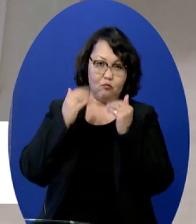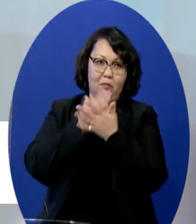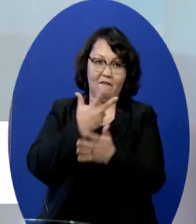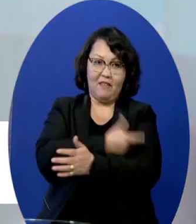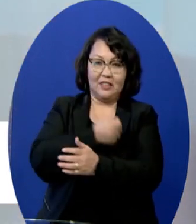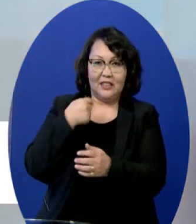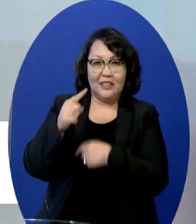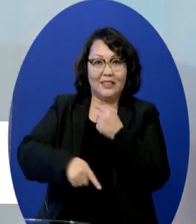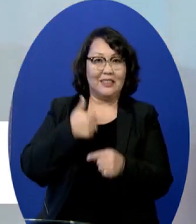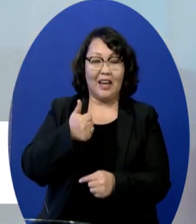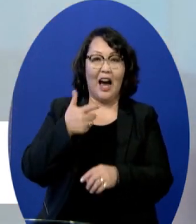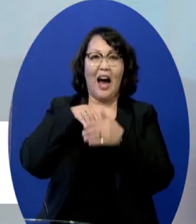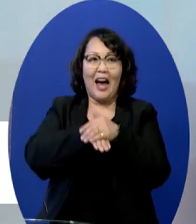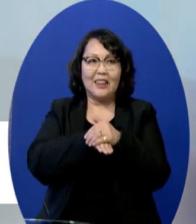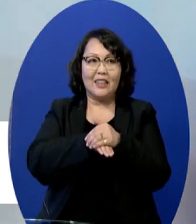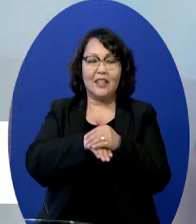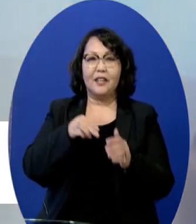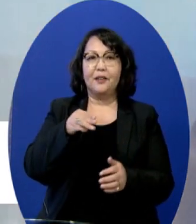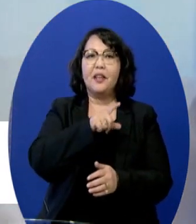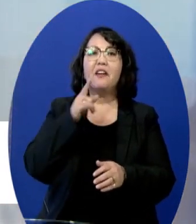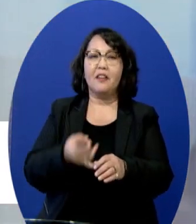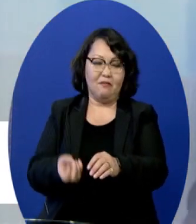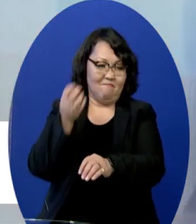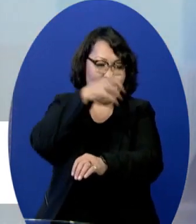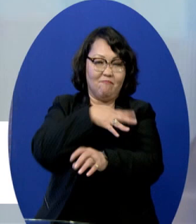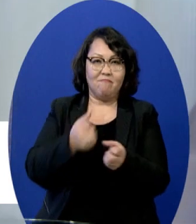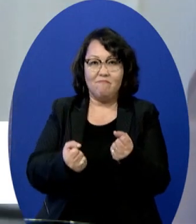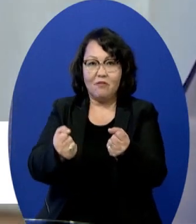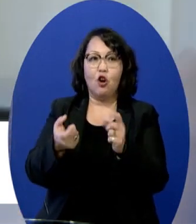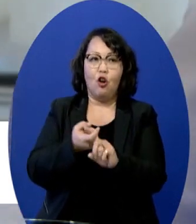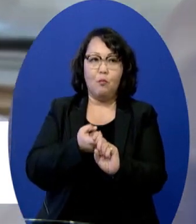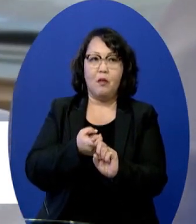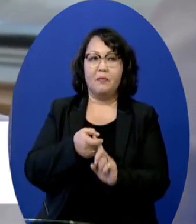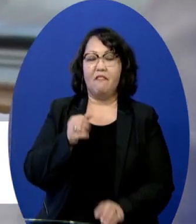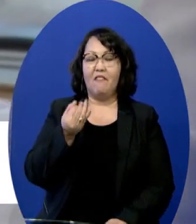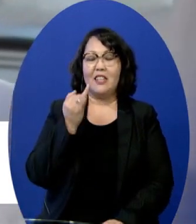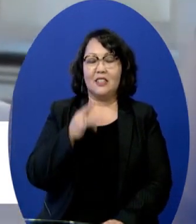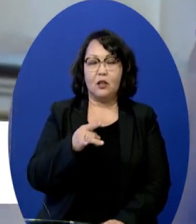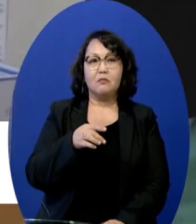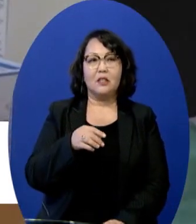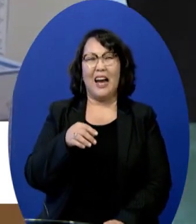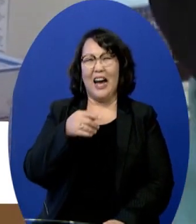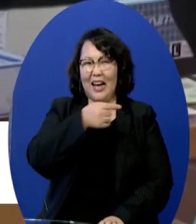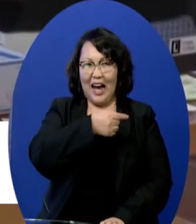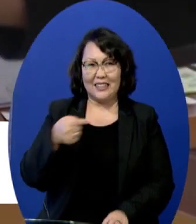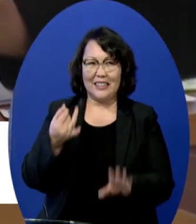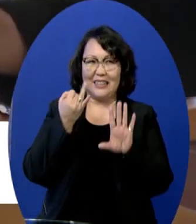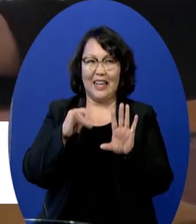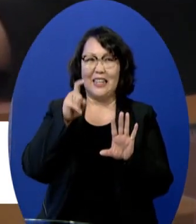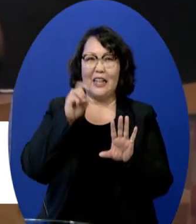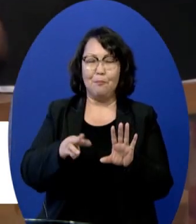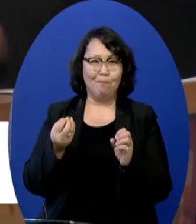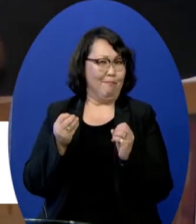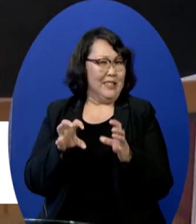давуу тал нь хадгалах тээвэрлэх горимтой нь холбоотой. Pfizer BioNTech вакциныг Цельсийн одоо хасах 70 хэмт хадгалах